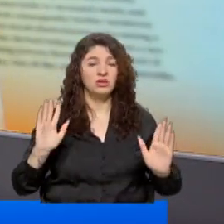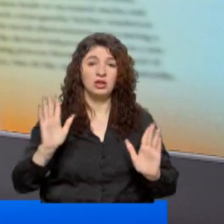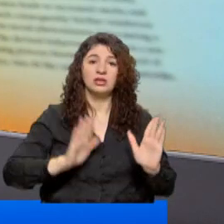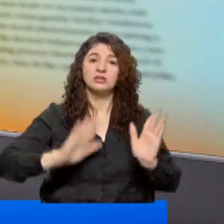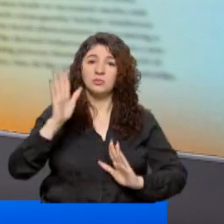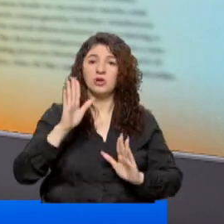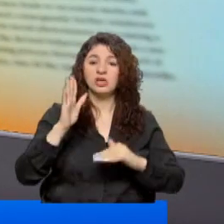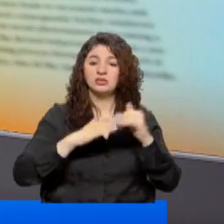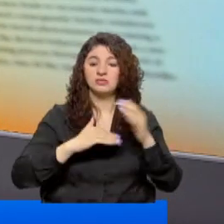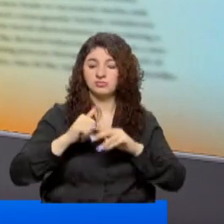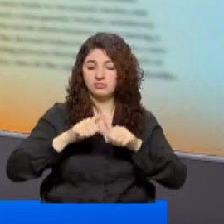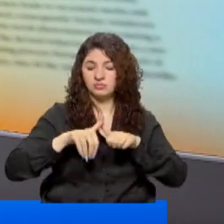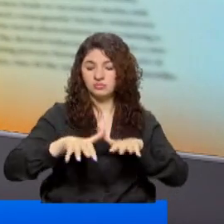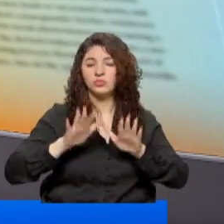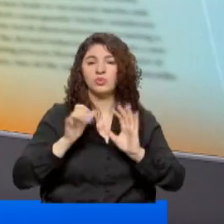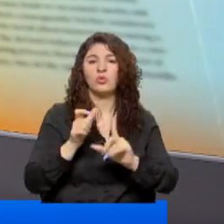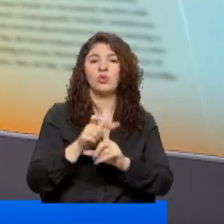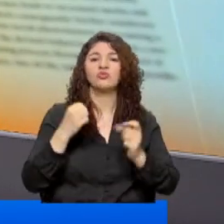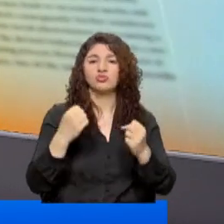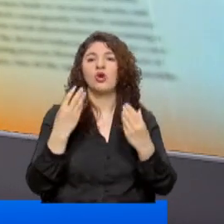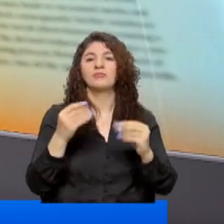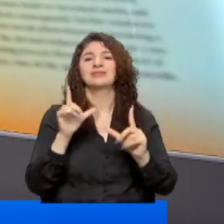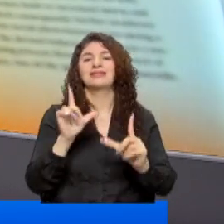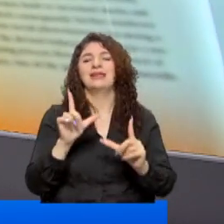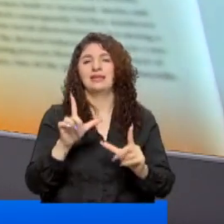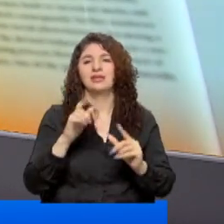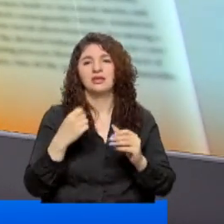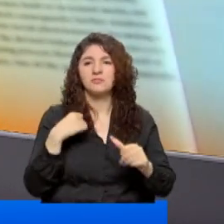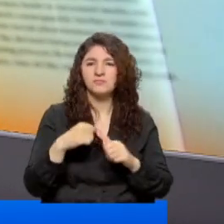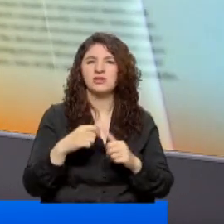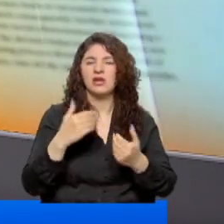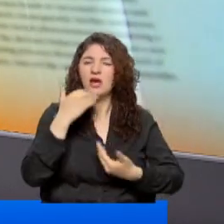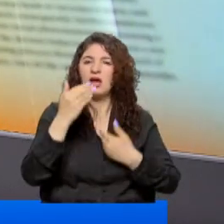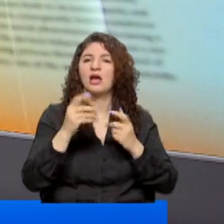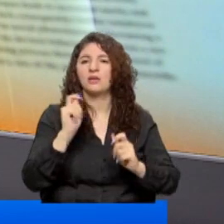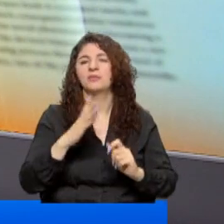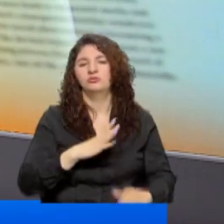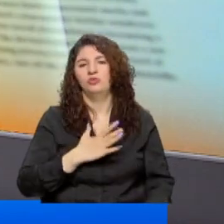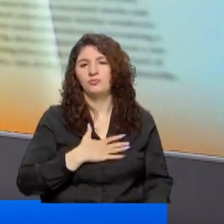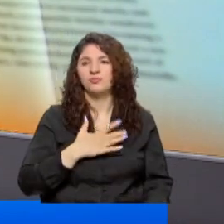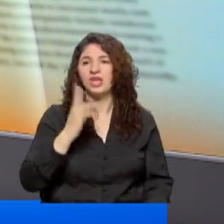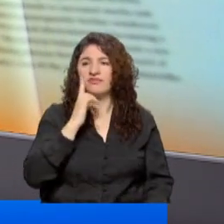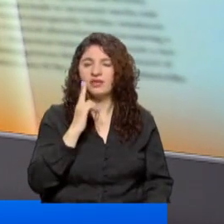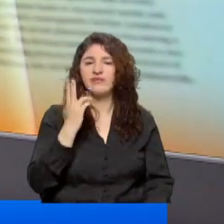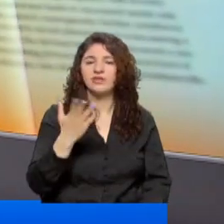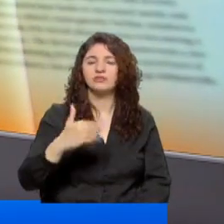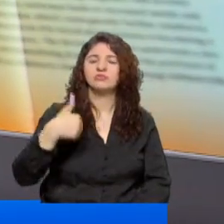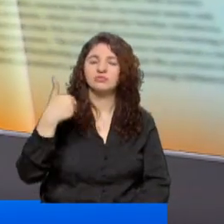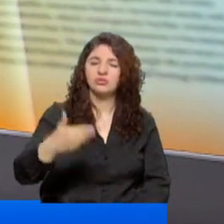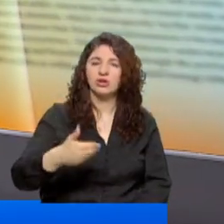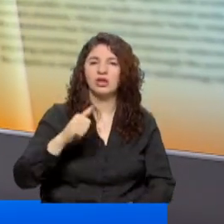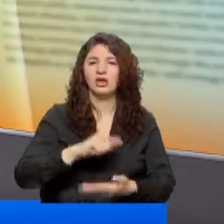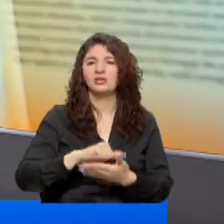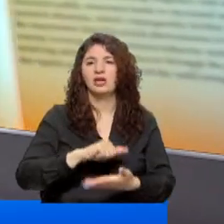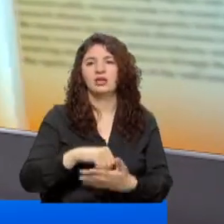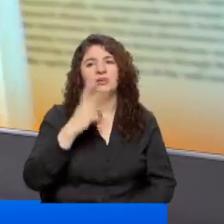ve demokratik yapısının korunması güçlendirilmesi gerektiğinin altını bir kere daha çizmek istiyorum Efendim ve sonra bir